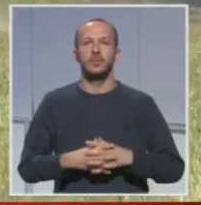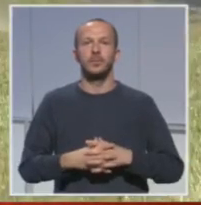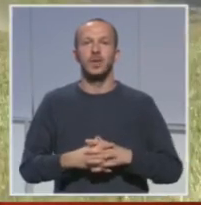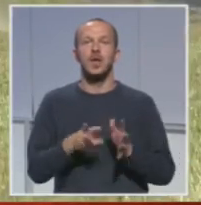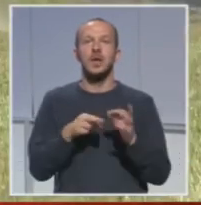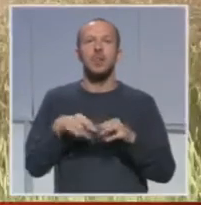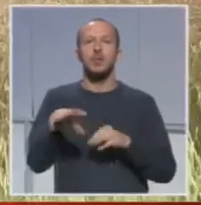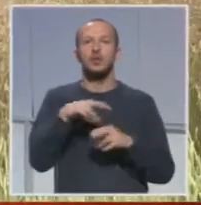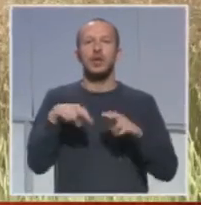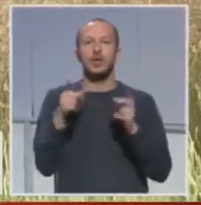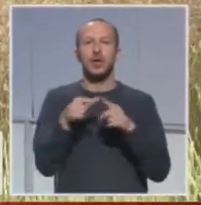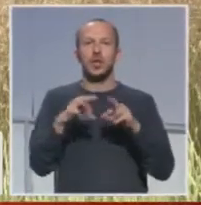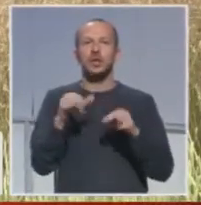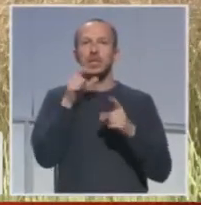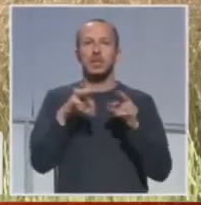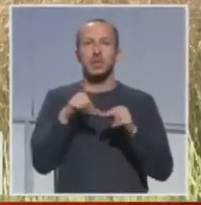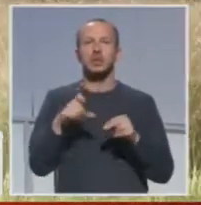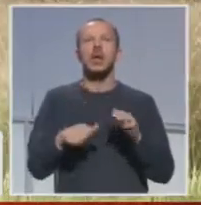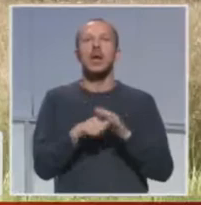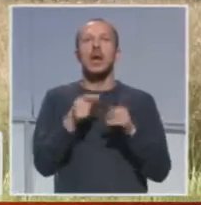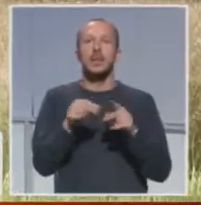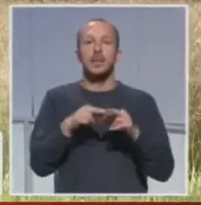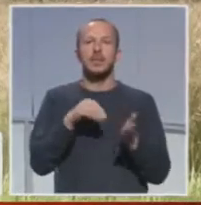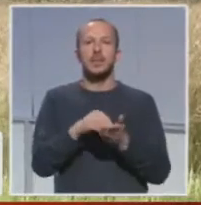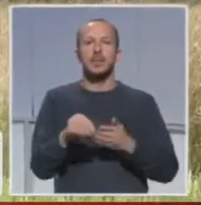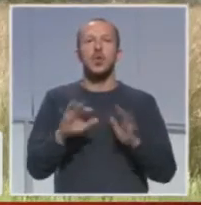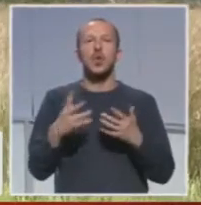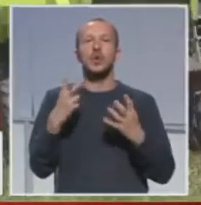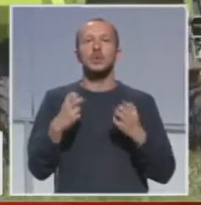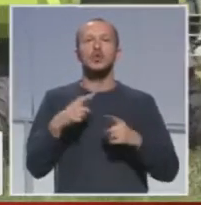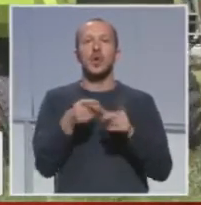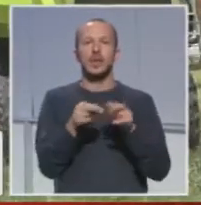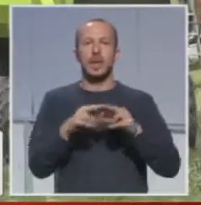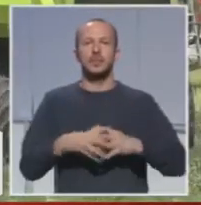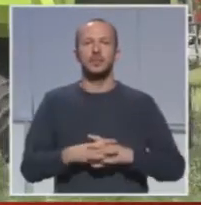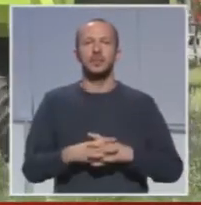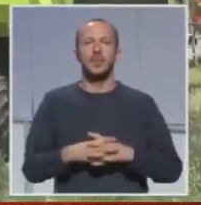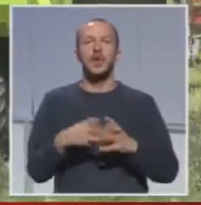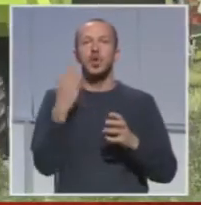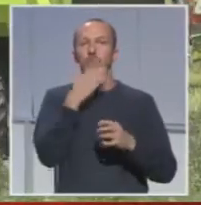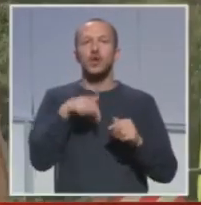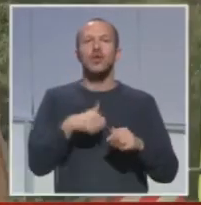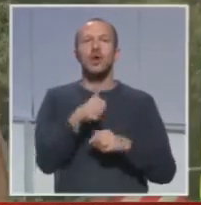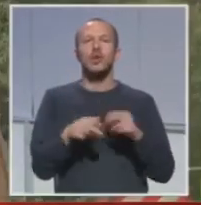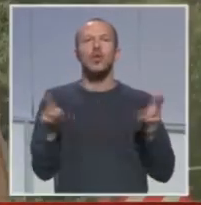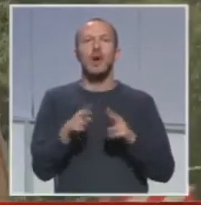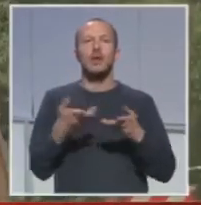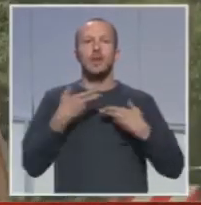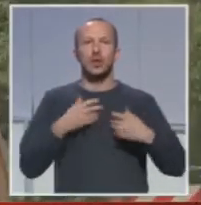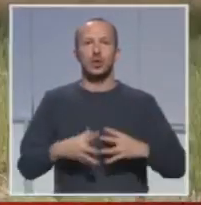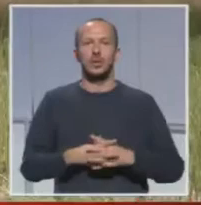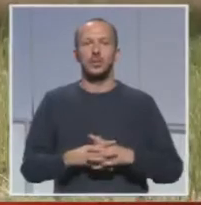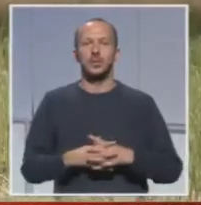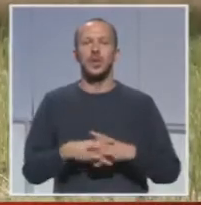Na području Gradiške, Laktaša i Srbca uljanom repicom je zasijano oko 800 hektara. Suša je ove godine umanjila